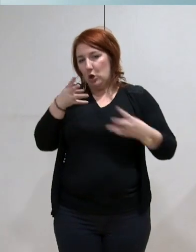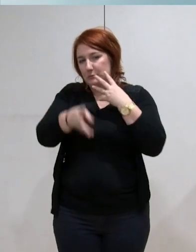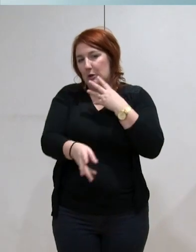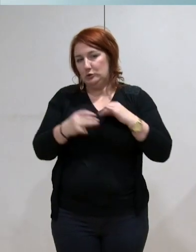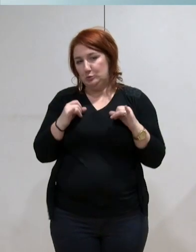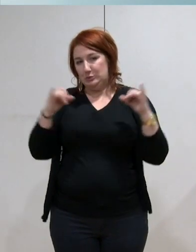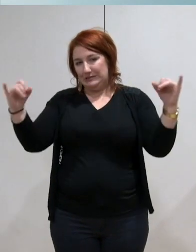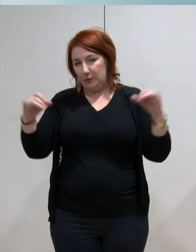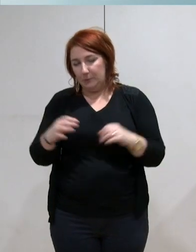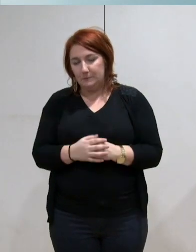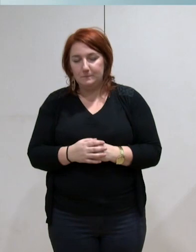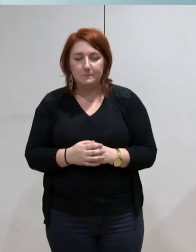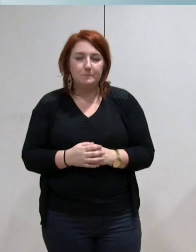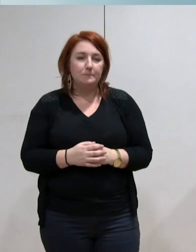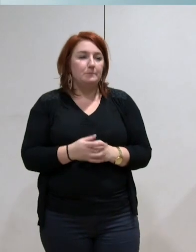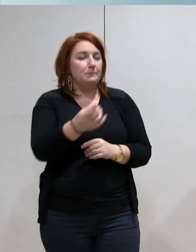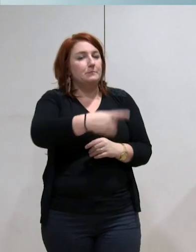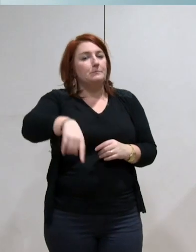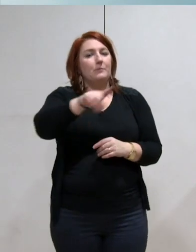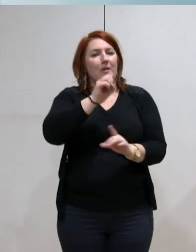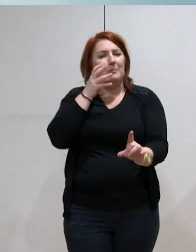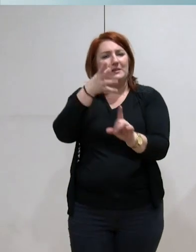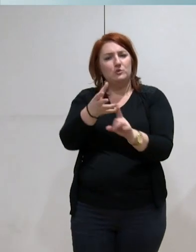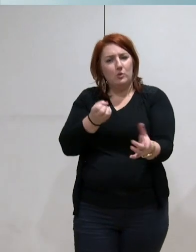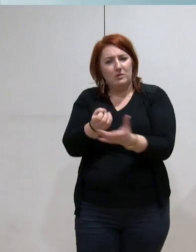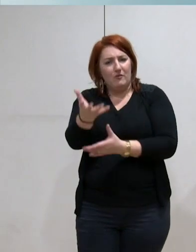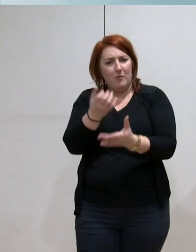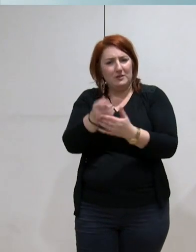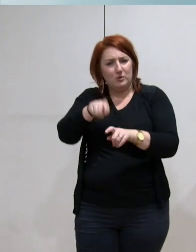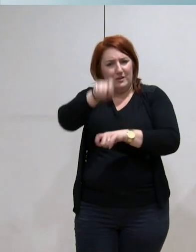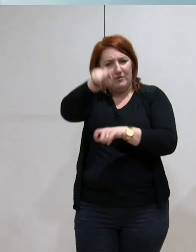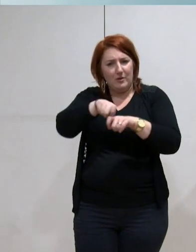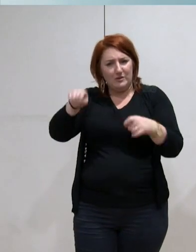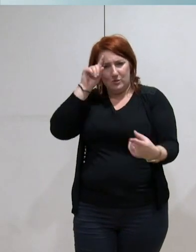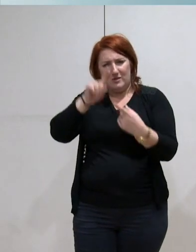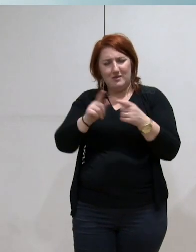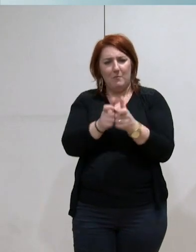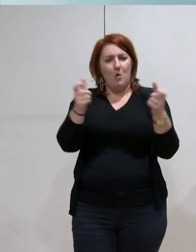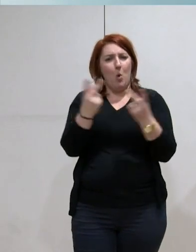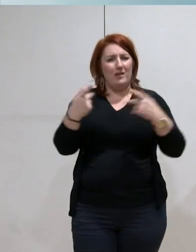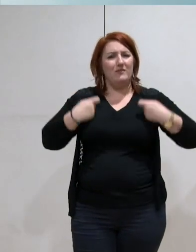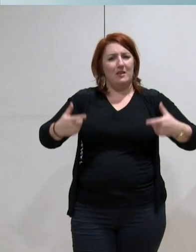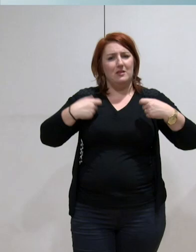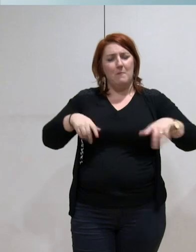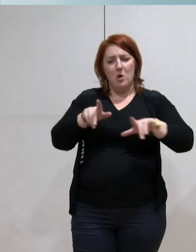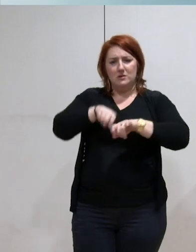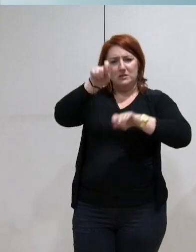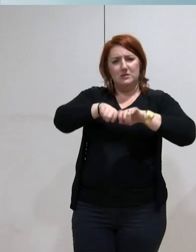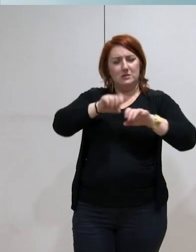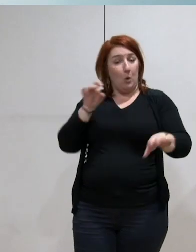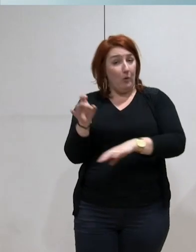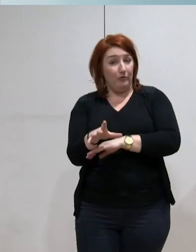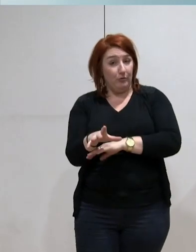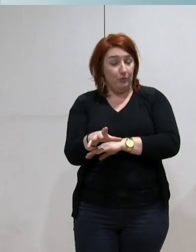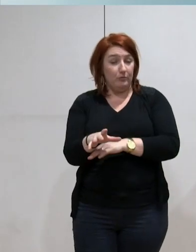votre refus d'étendre la mission d'information et d'évaluation sur le train de vie de la collectivité c'est à la fois un élément